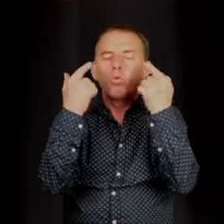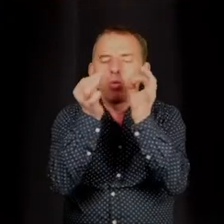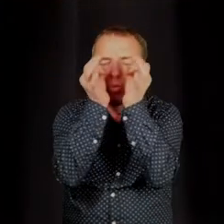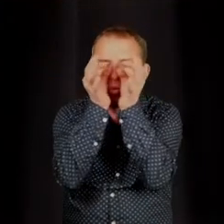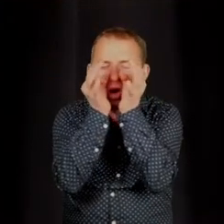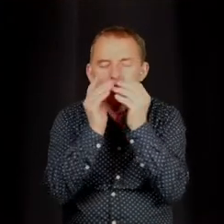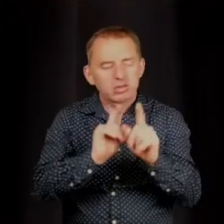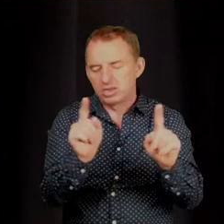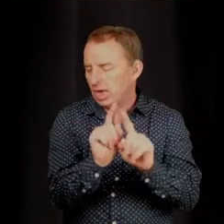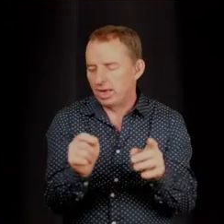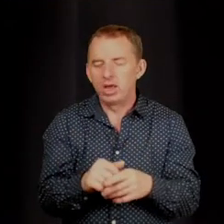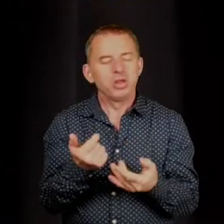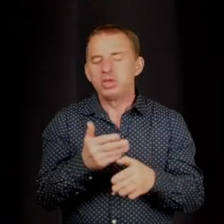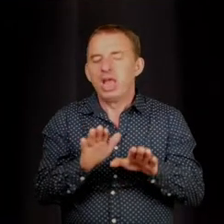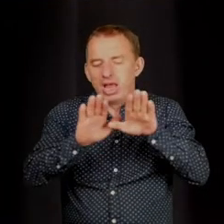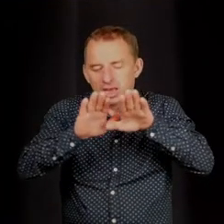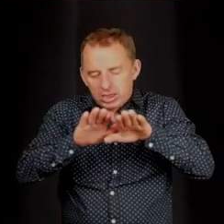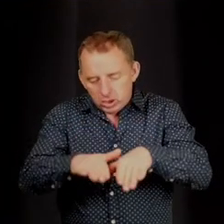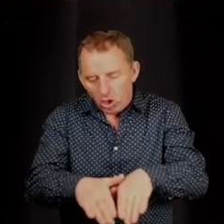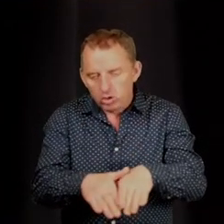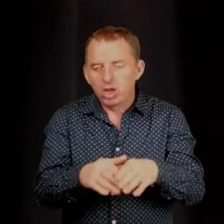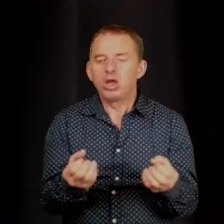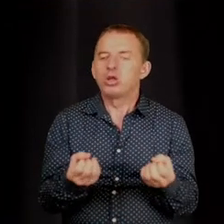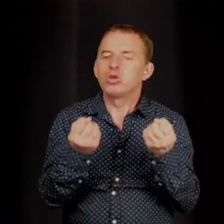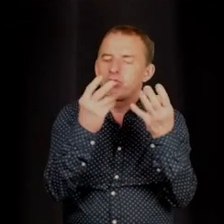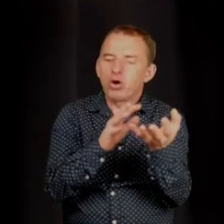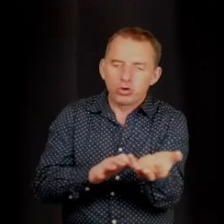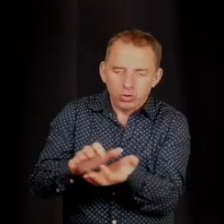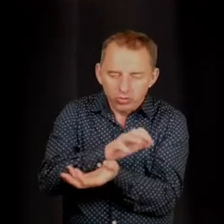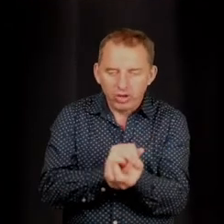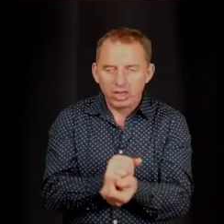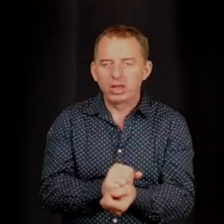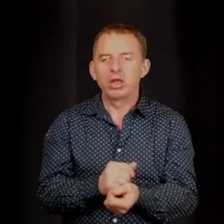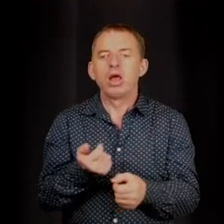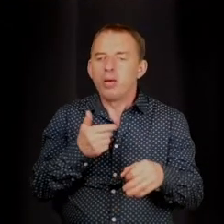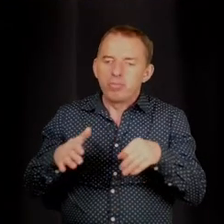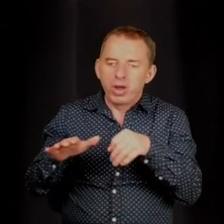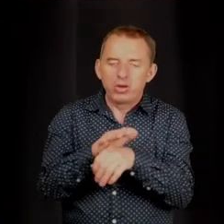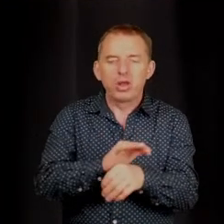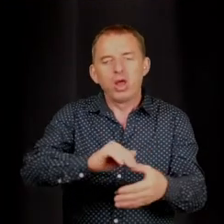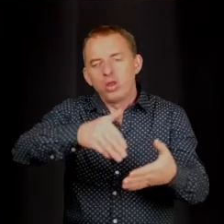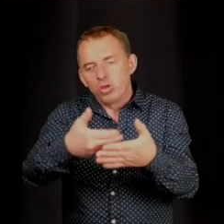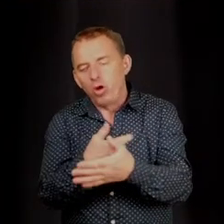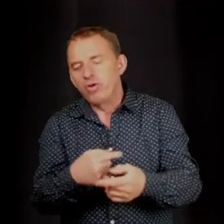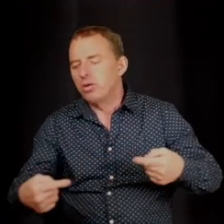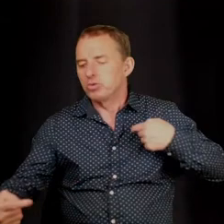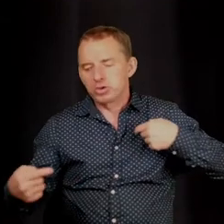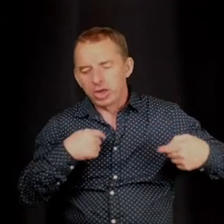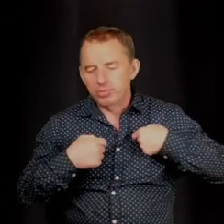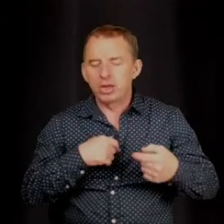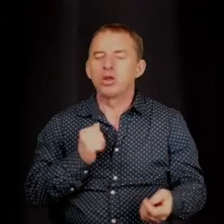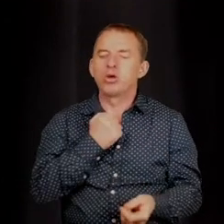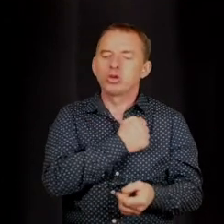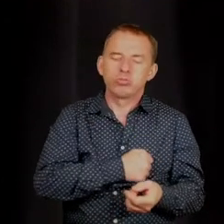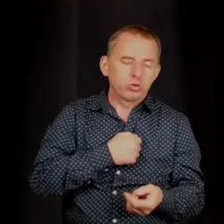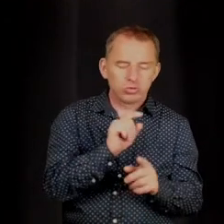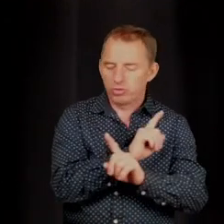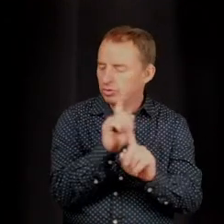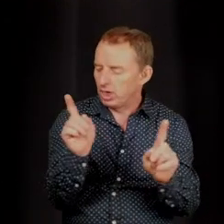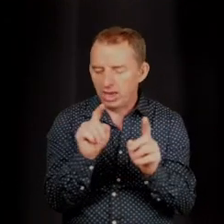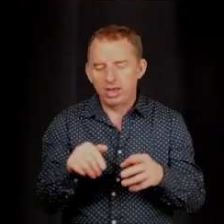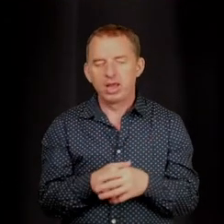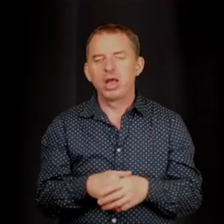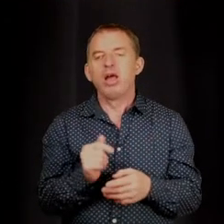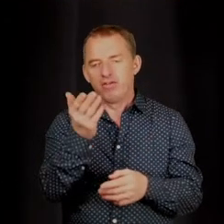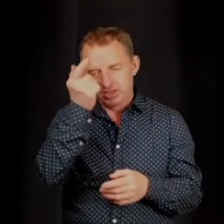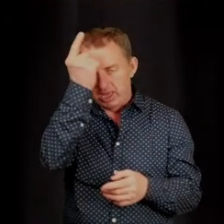and death. Nie stworzył tego świata, aby był wypełniony morzem cierpienia i smutku. One thing we know for sure. Jedno